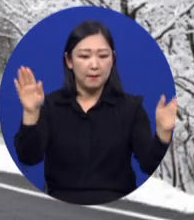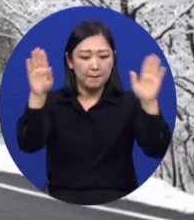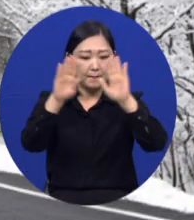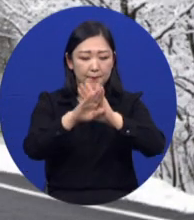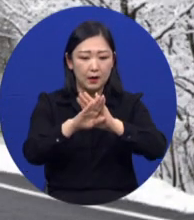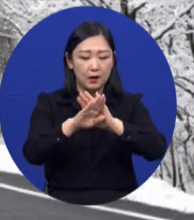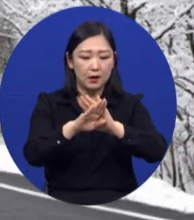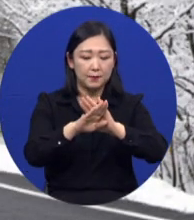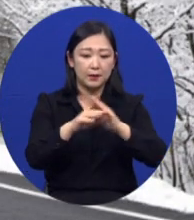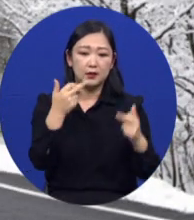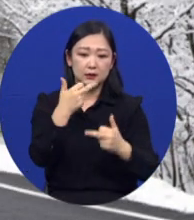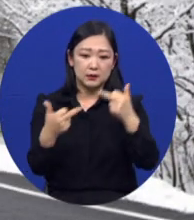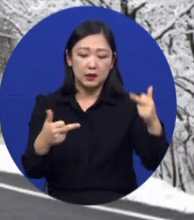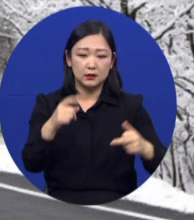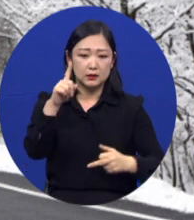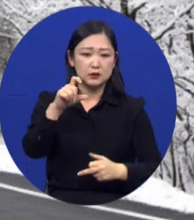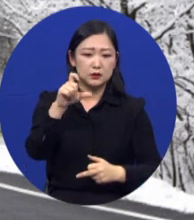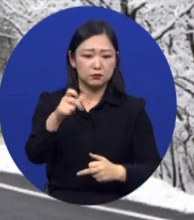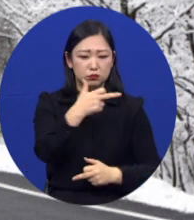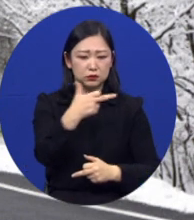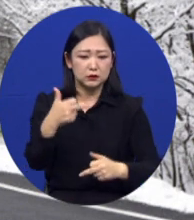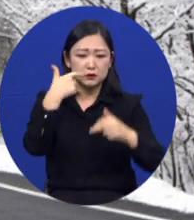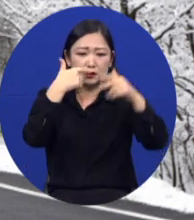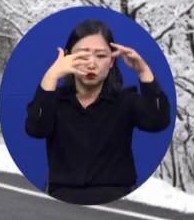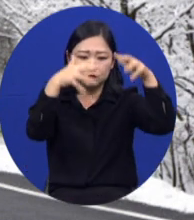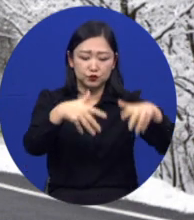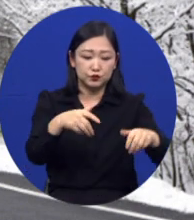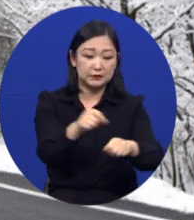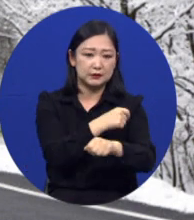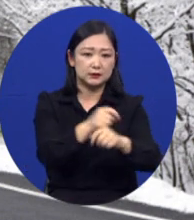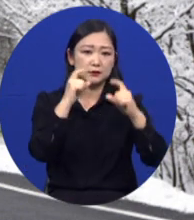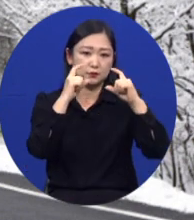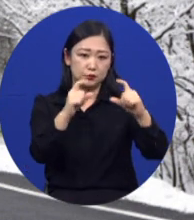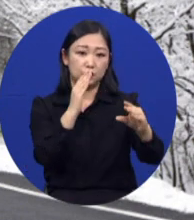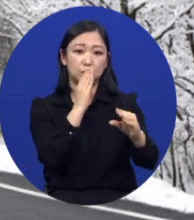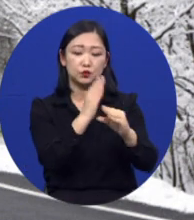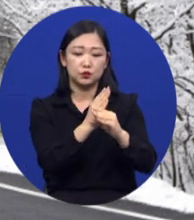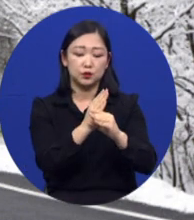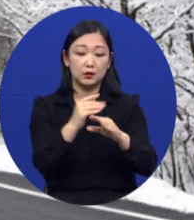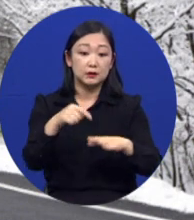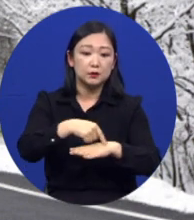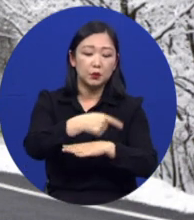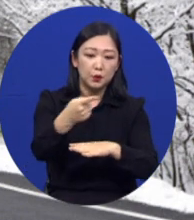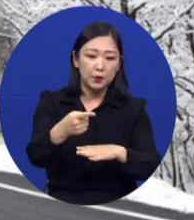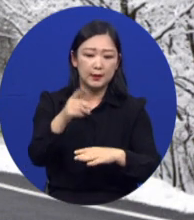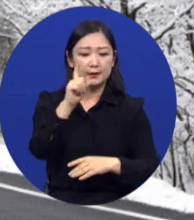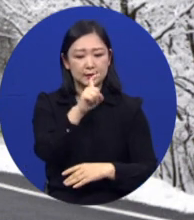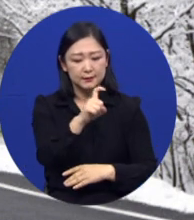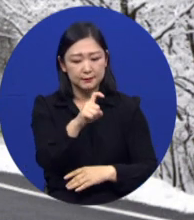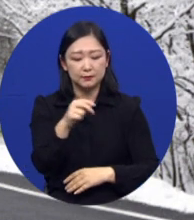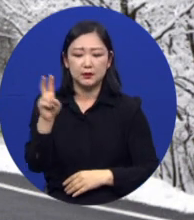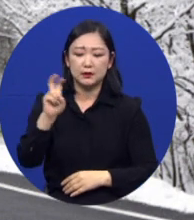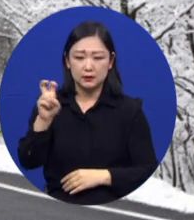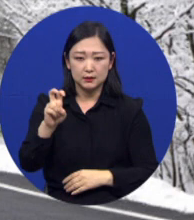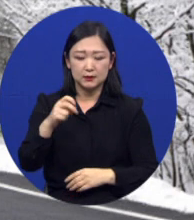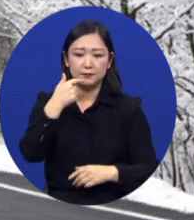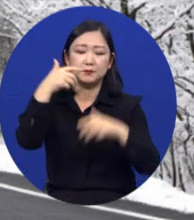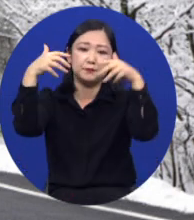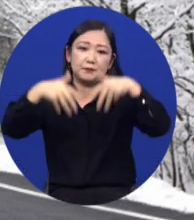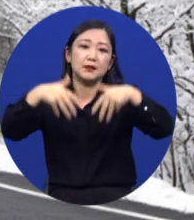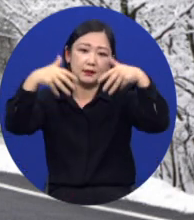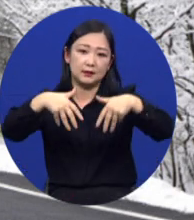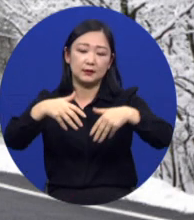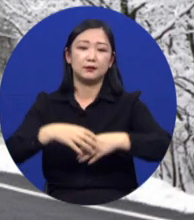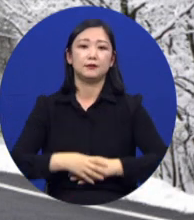15cm 이상의 큰 논의 예상돼 서 대설 특보가 내려지게 있고요 그 밖의 지역은 10 에서 20mm 정도의 비가